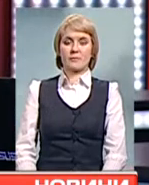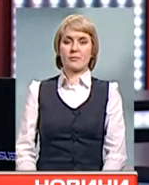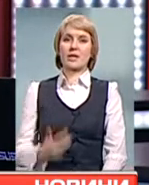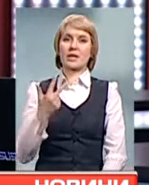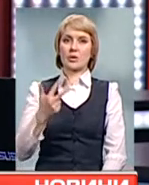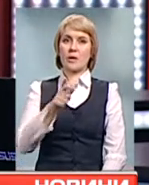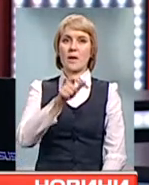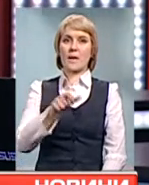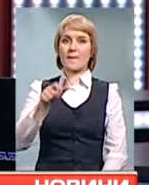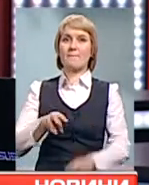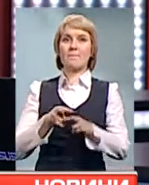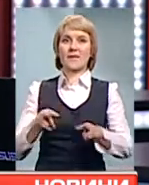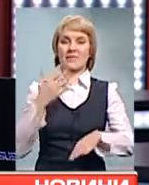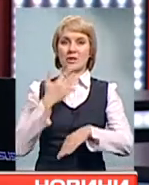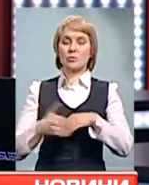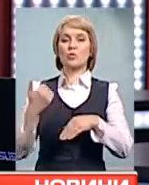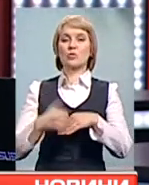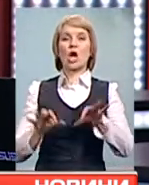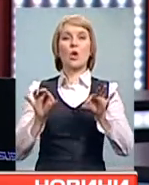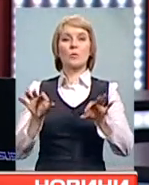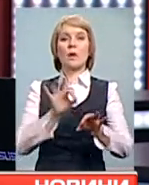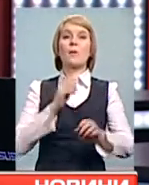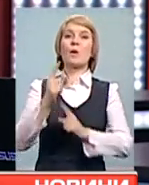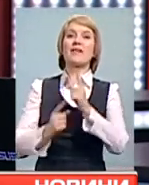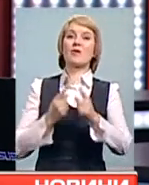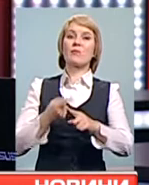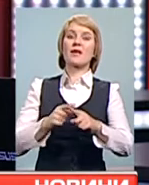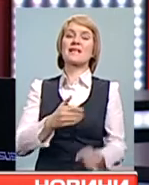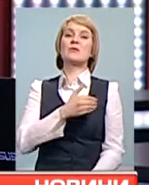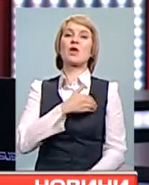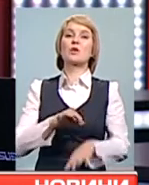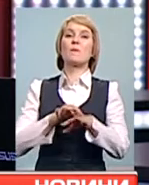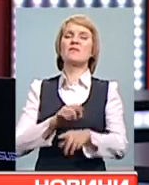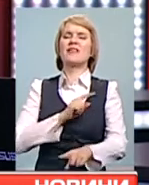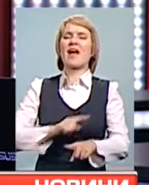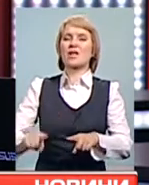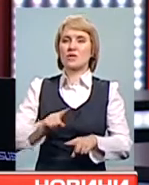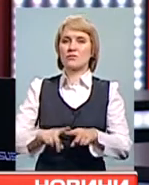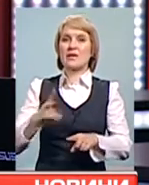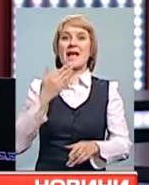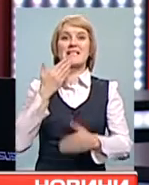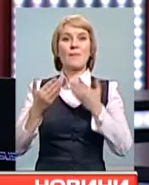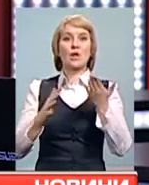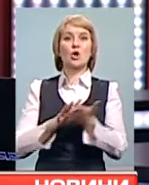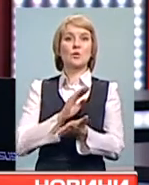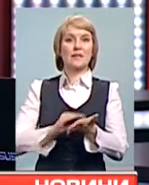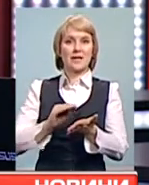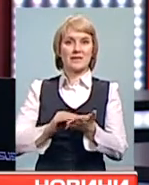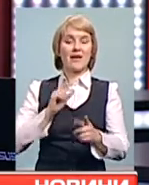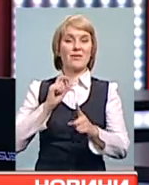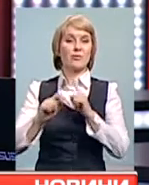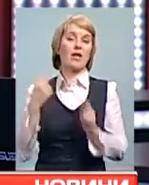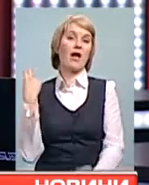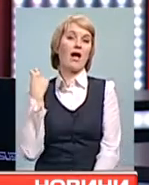Троє міністрів-іноземців уже розповіли про реформи, які вони збираються провести якнайшвидше. На запитання журналістів відповідали